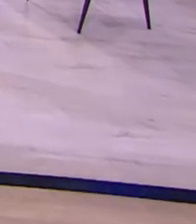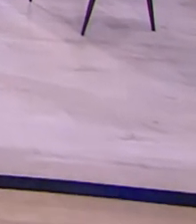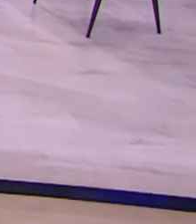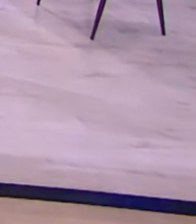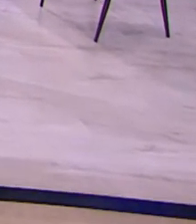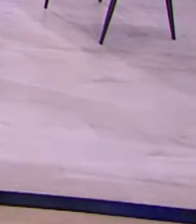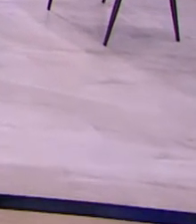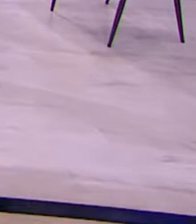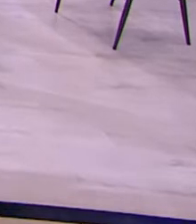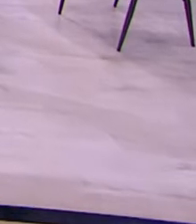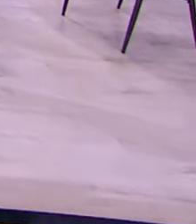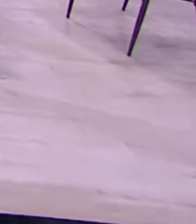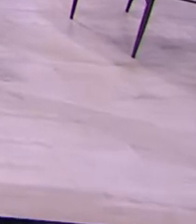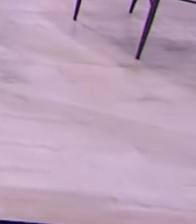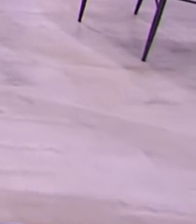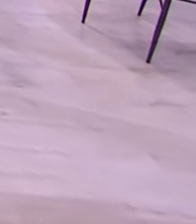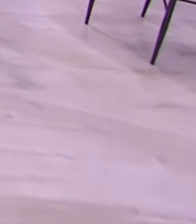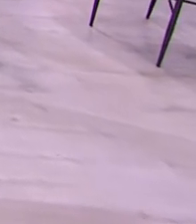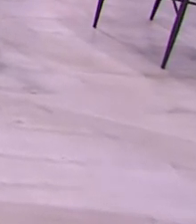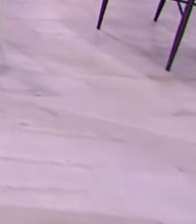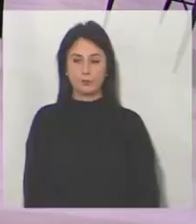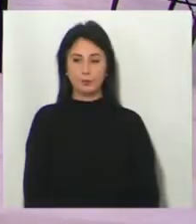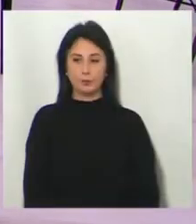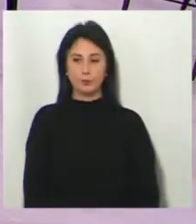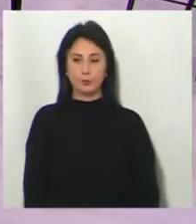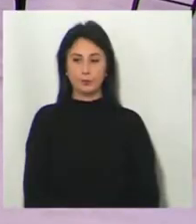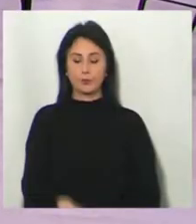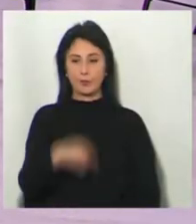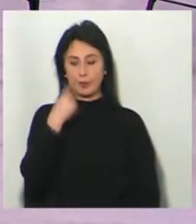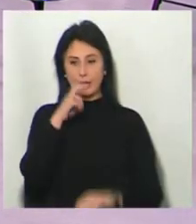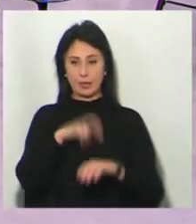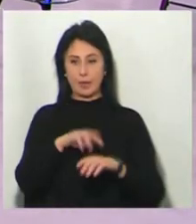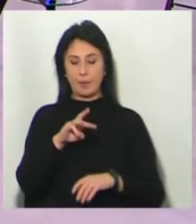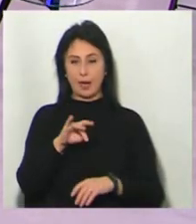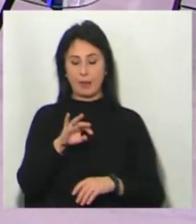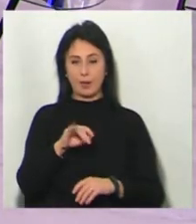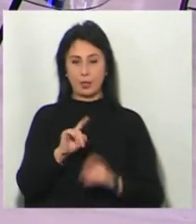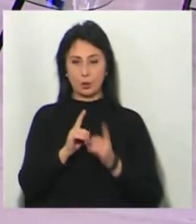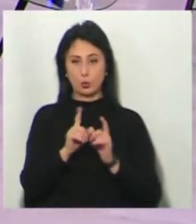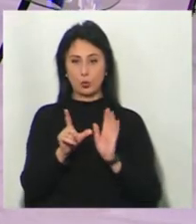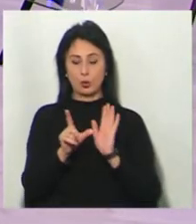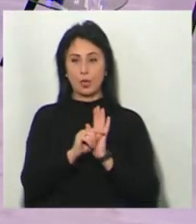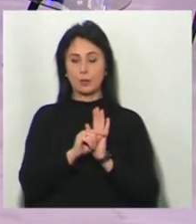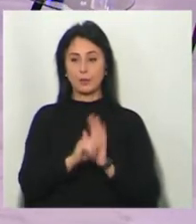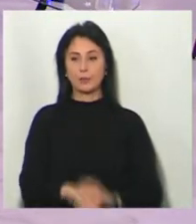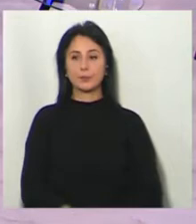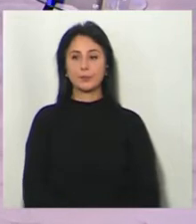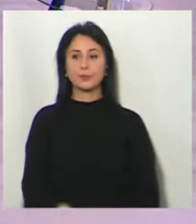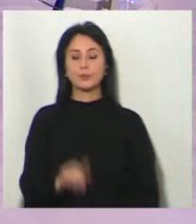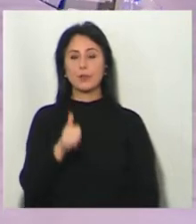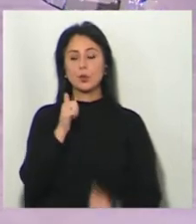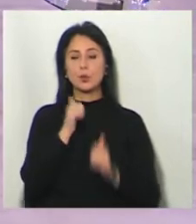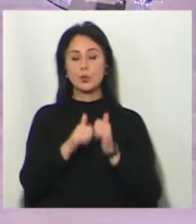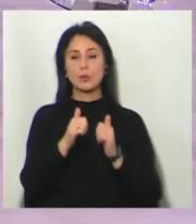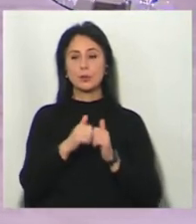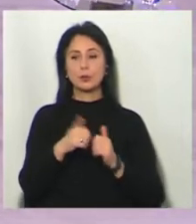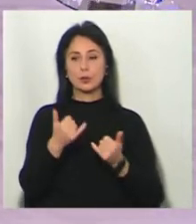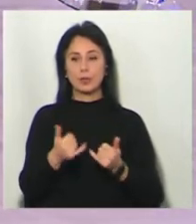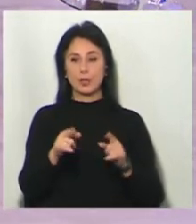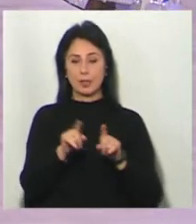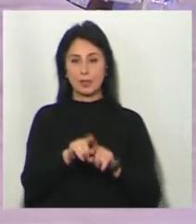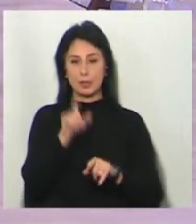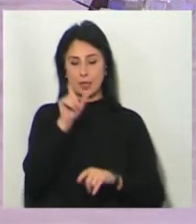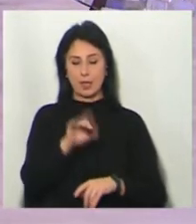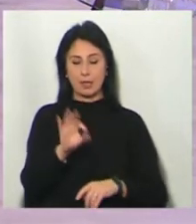Salamși dobisă. Este cartul spirului arhet, care nu urmărește gădețema spiradie chimi mari malazonia surdo targman. Rugurt scovul tuis cuen